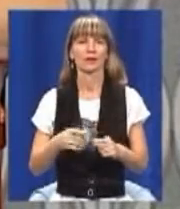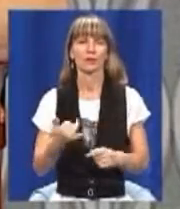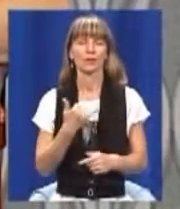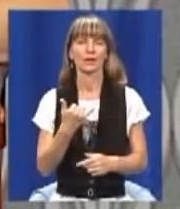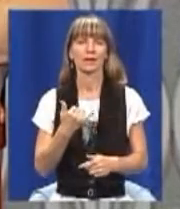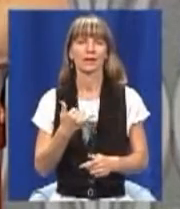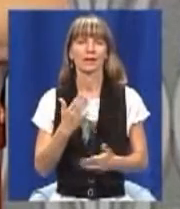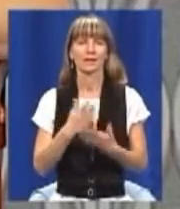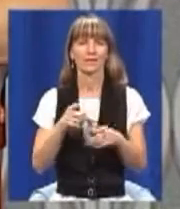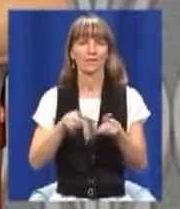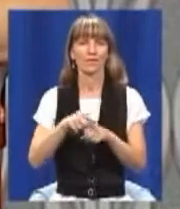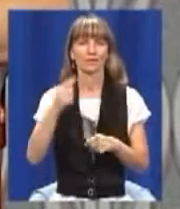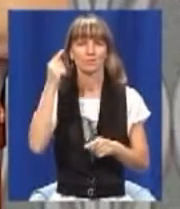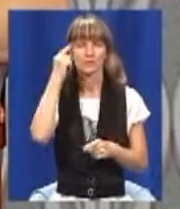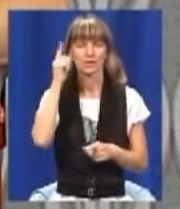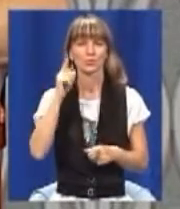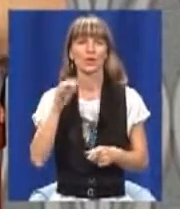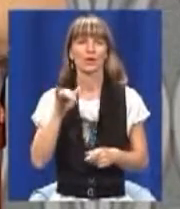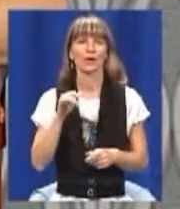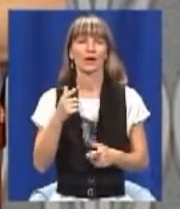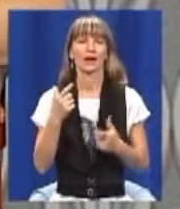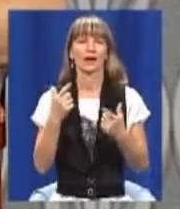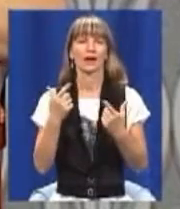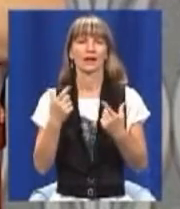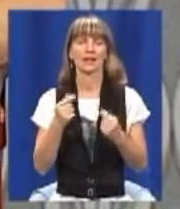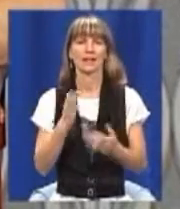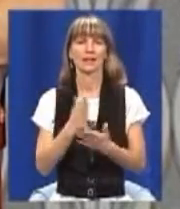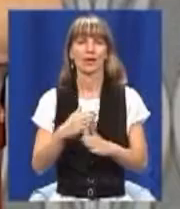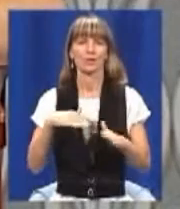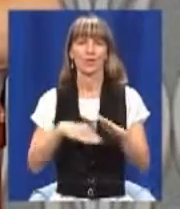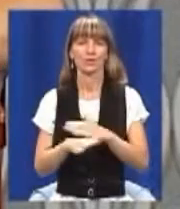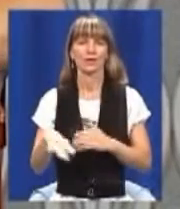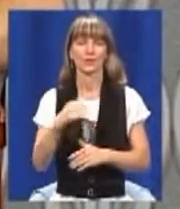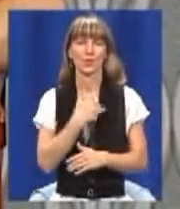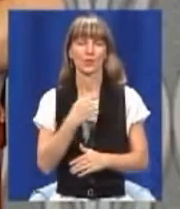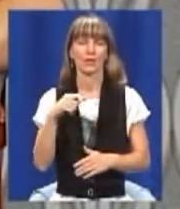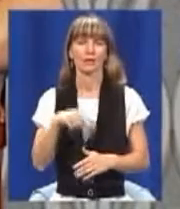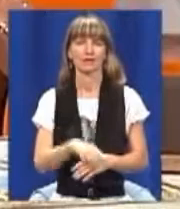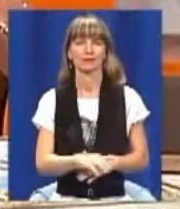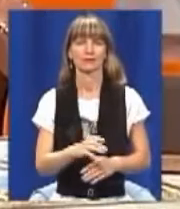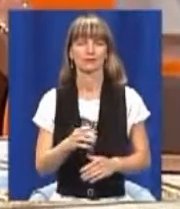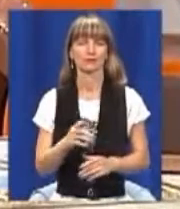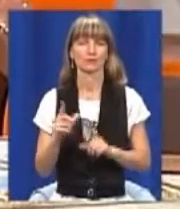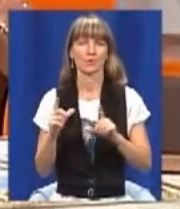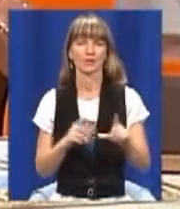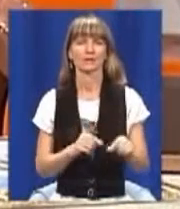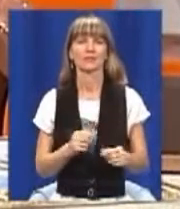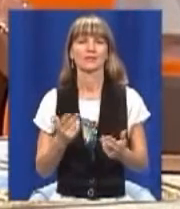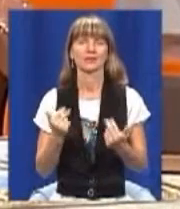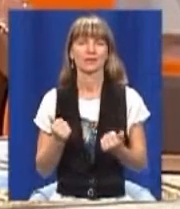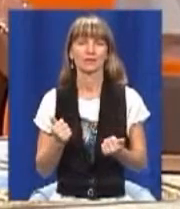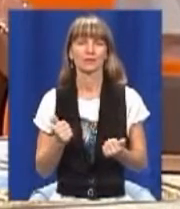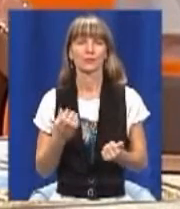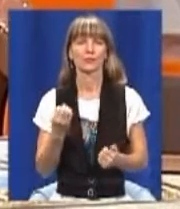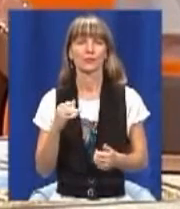враження, що усі, хто завітають до того міста, де є метро, починають йти саме туди. Ти б хотіла покататися в метро? Так, а ще